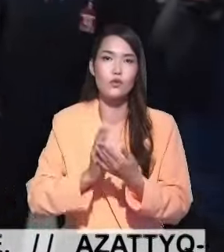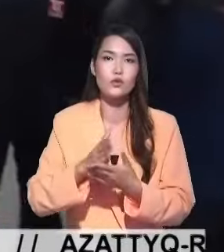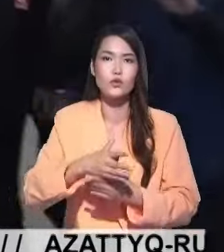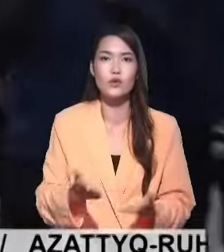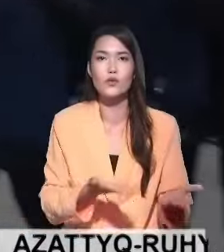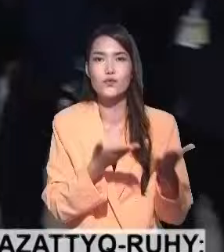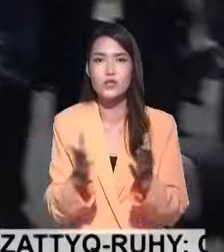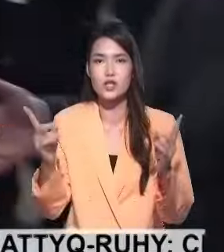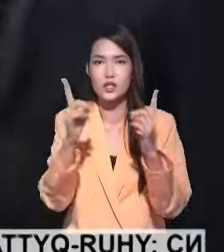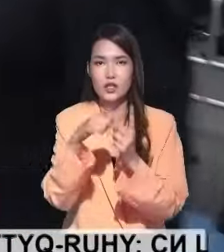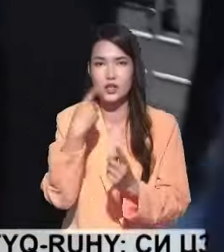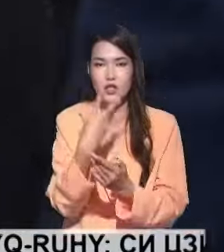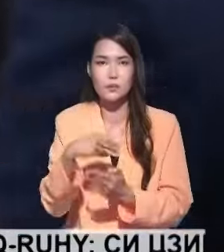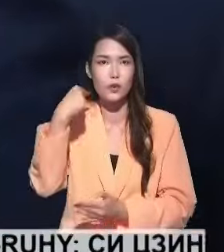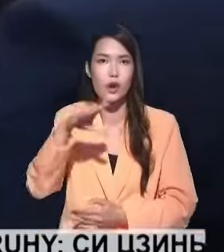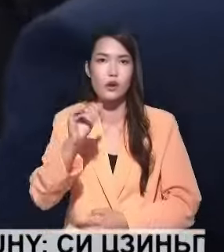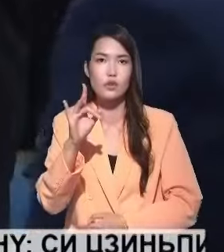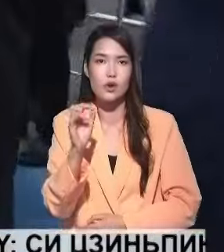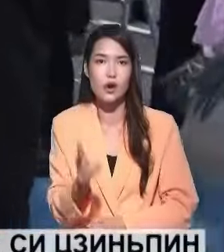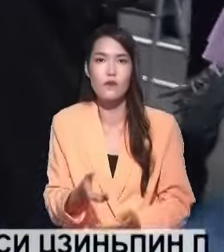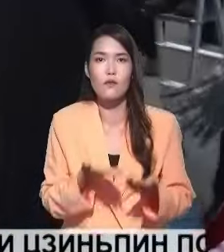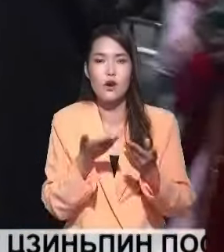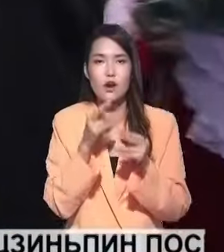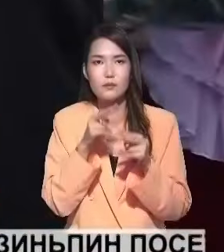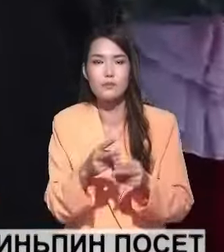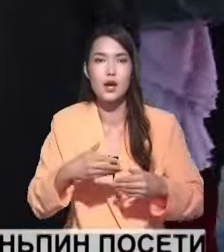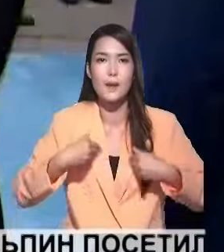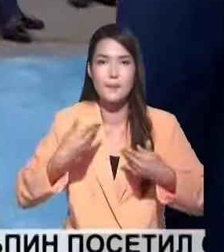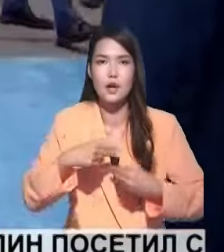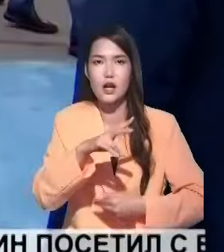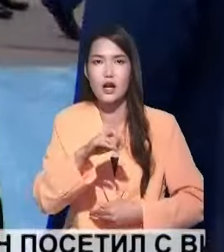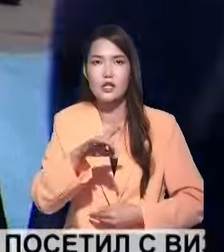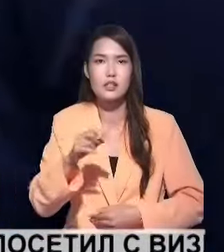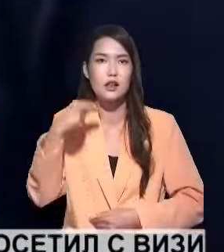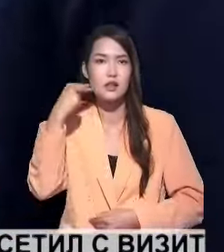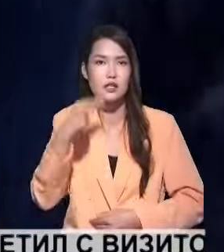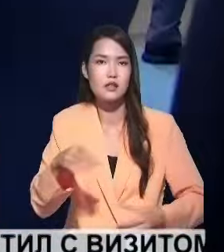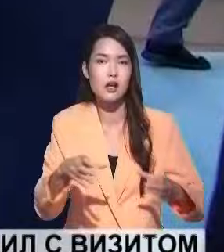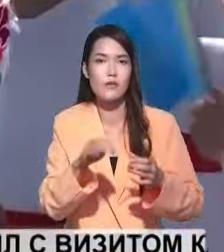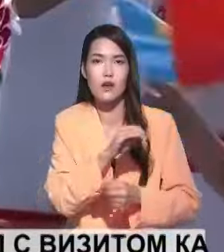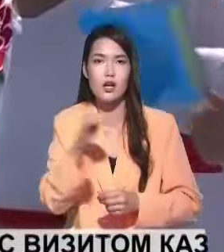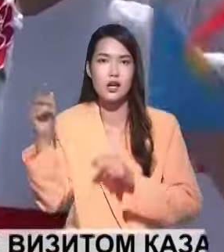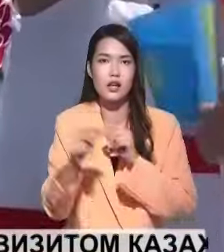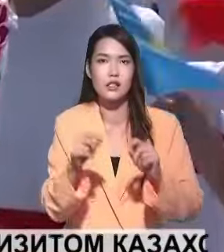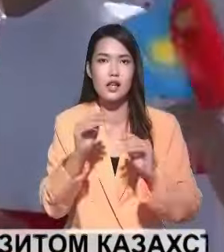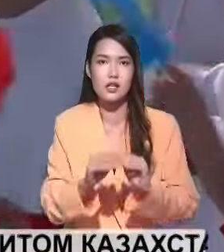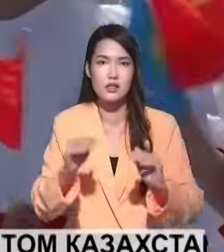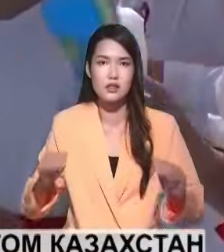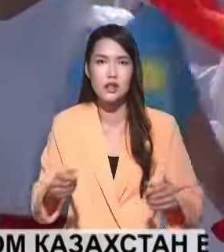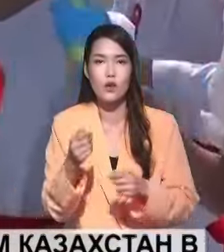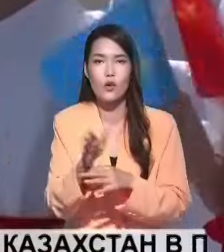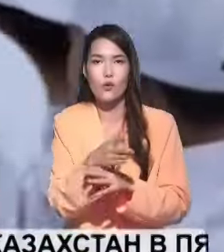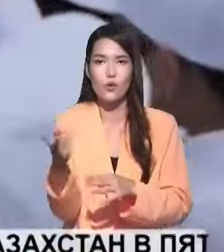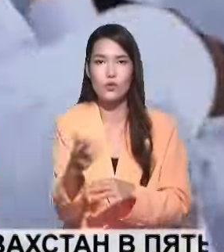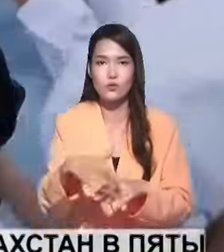встретил лично Касым-Жомарт Токаев. Кроме почетного караула, приветствовали лидера Китая и членов официальной делегации дети. Держа в руках флажки